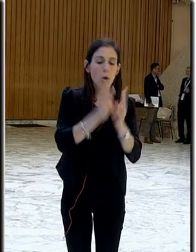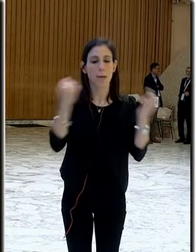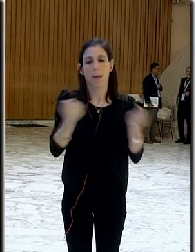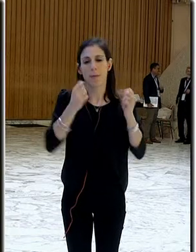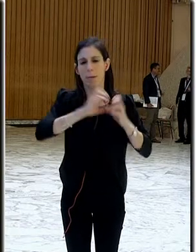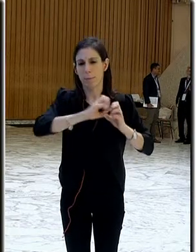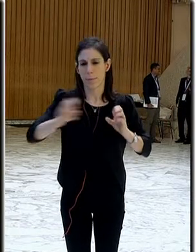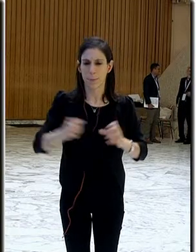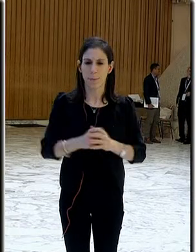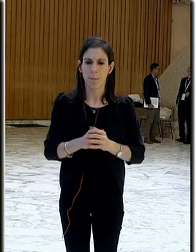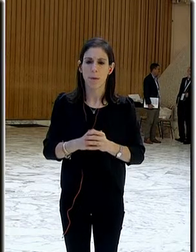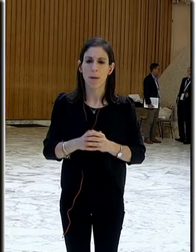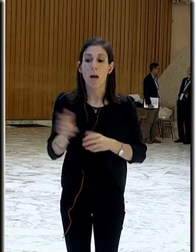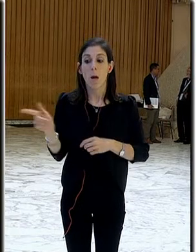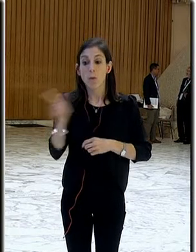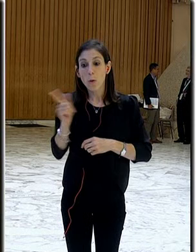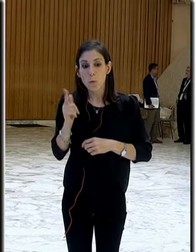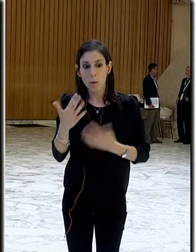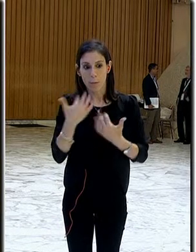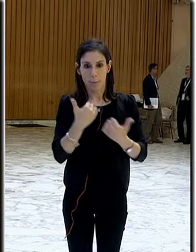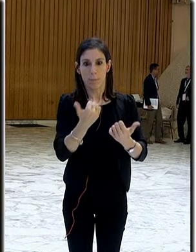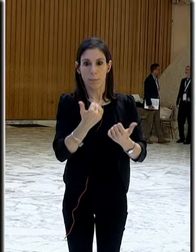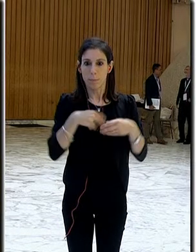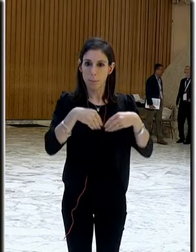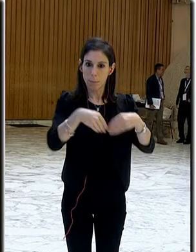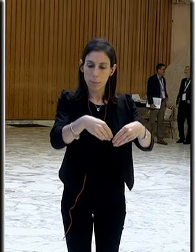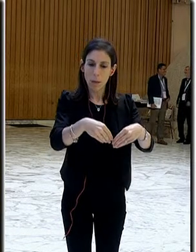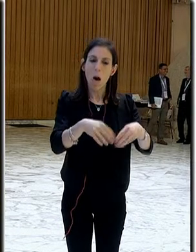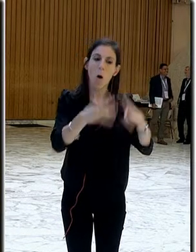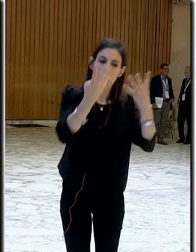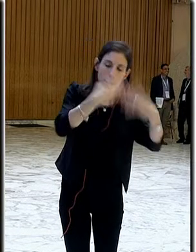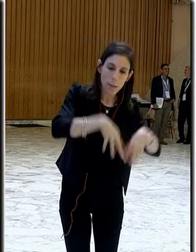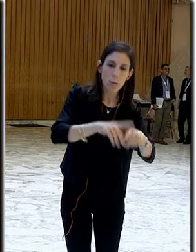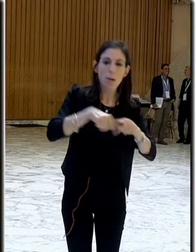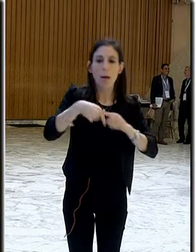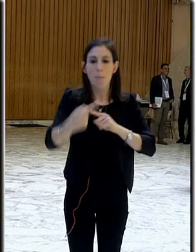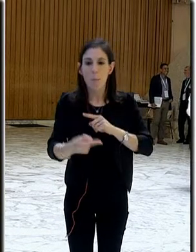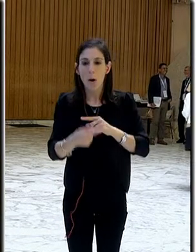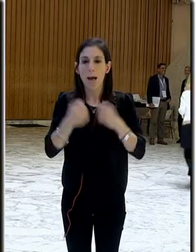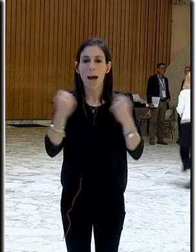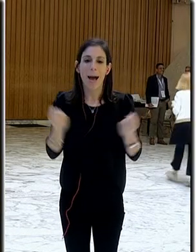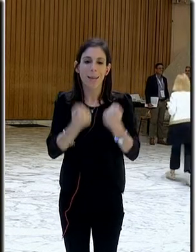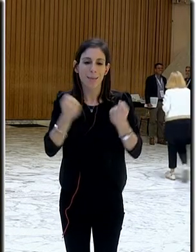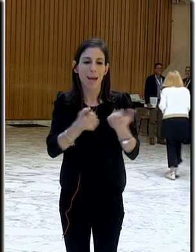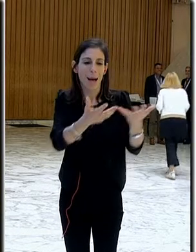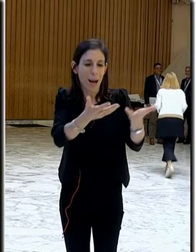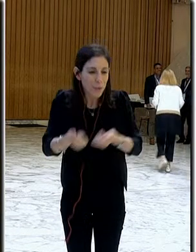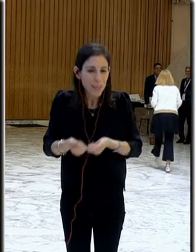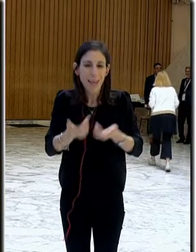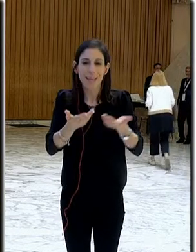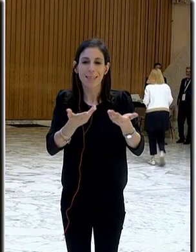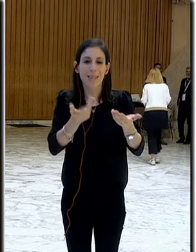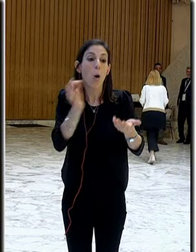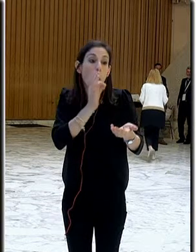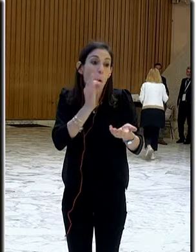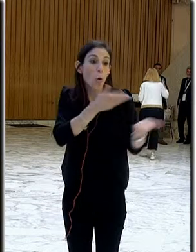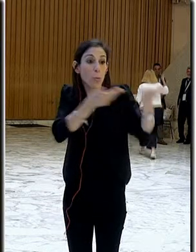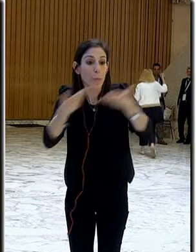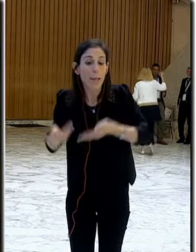à participer soit dans l'organisation ou dans l'accueil ou l'hébergement des jeunes qui venaient de